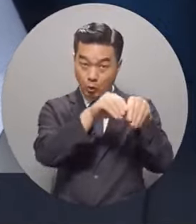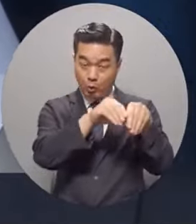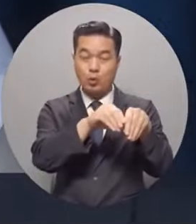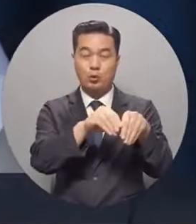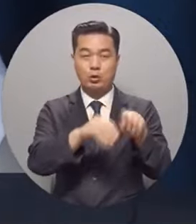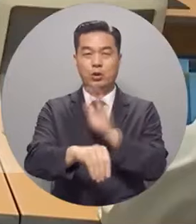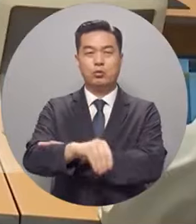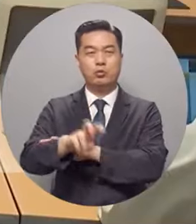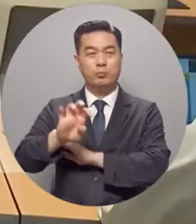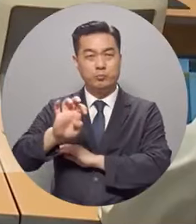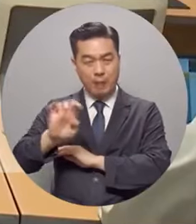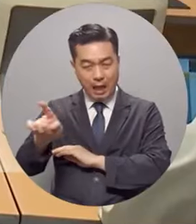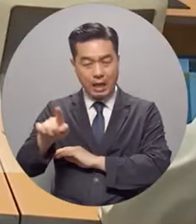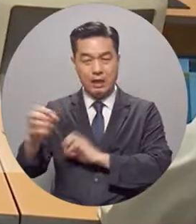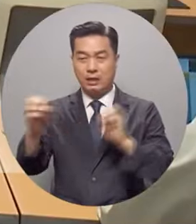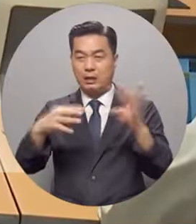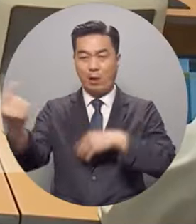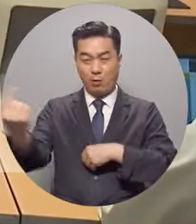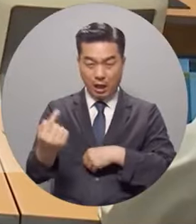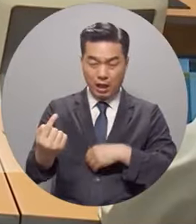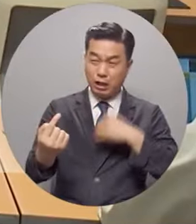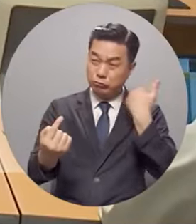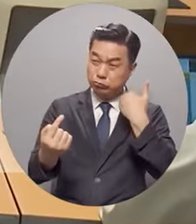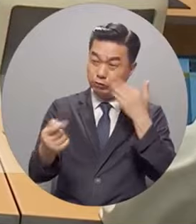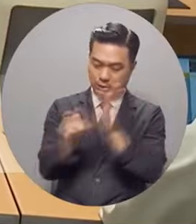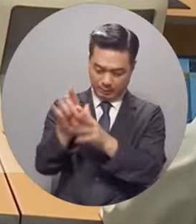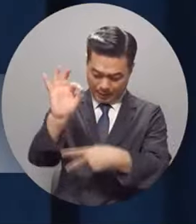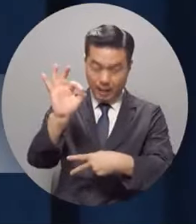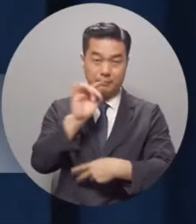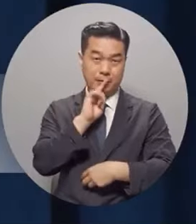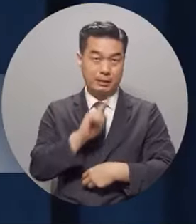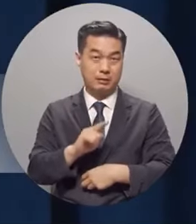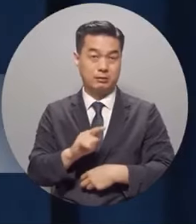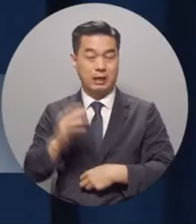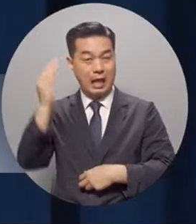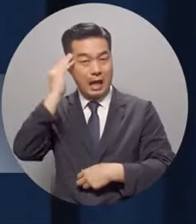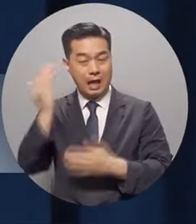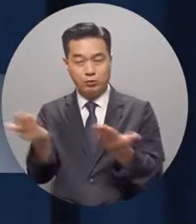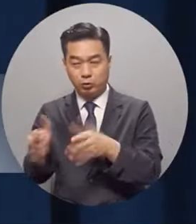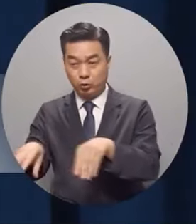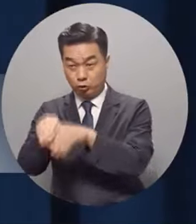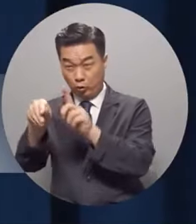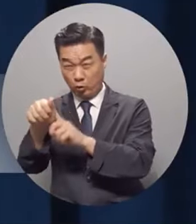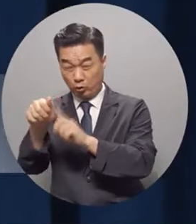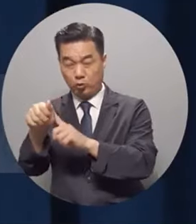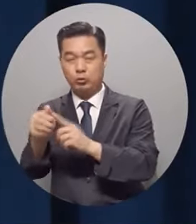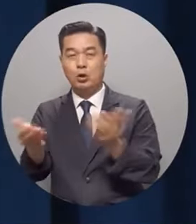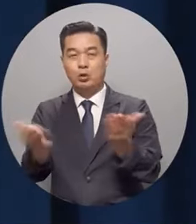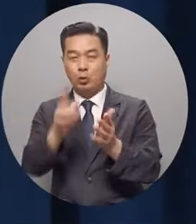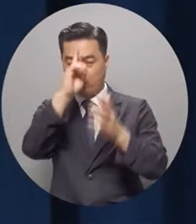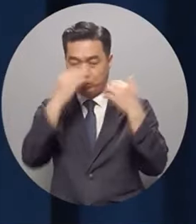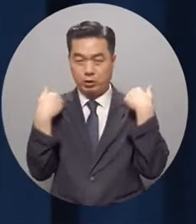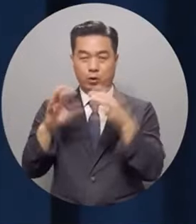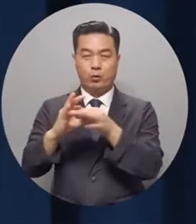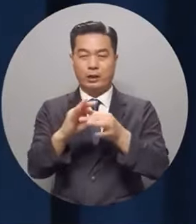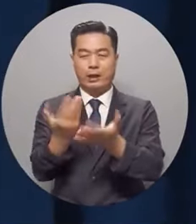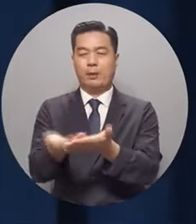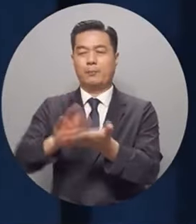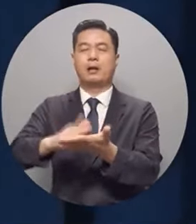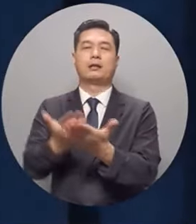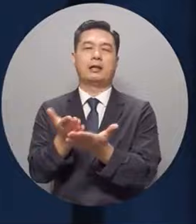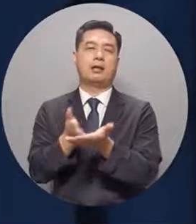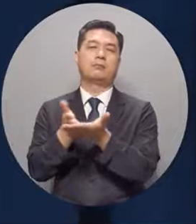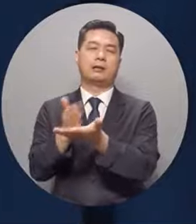인사가 대화에 나서겠다고 하면 누가 믿느냐고 날을 세웠고 한국노총은 무너진 노정관계를 복원해주길 바란다고